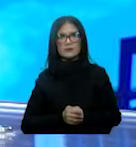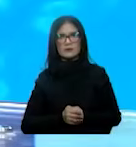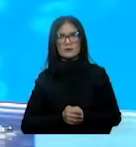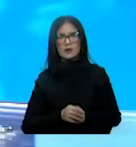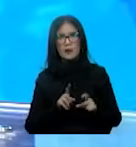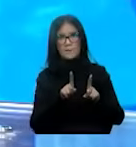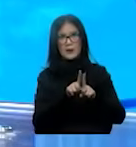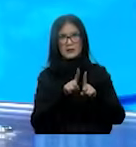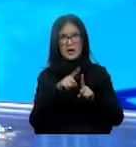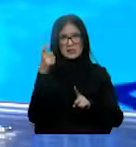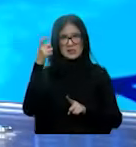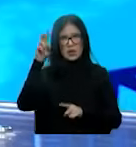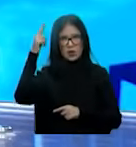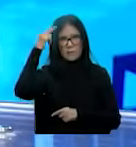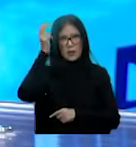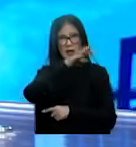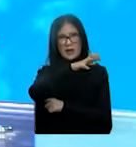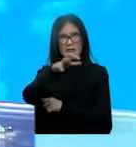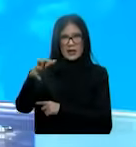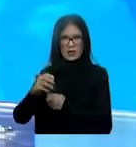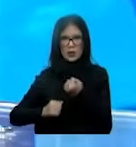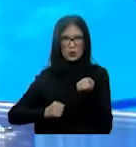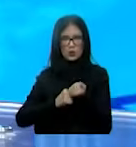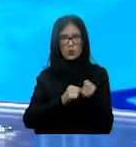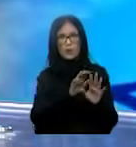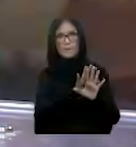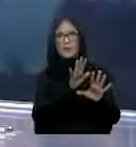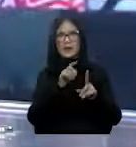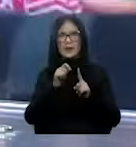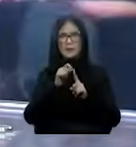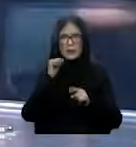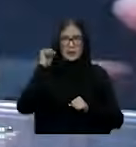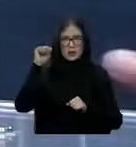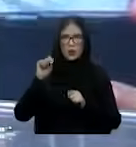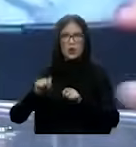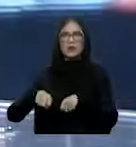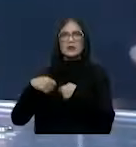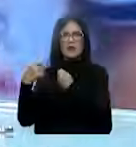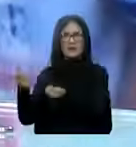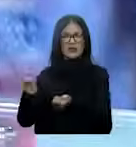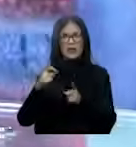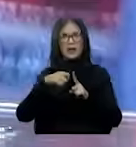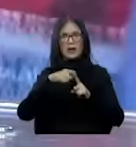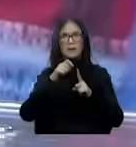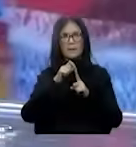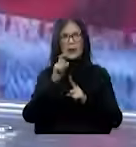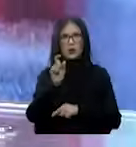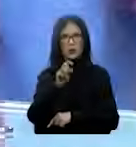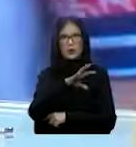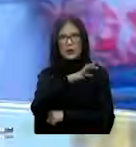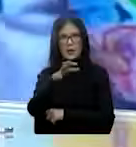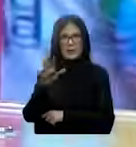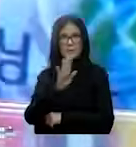Pemirsa, pasangan bakal calon kepala daerah yang diusung oleh dan juga didukung oleh Partai Perindo ini telah mendaftarkan diri ke KPU